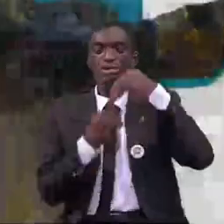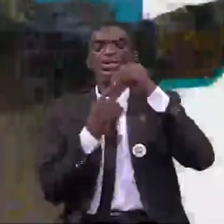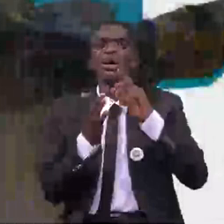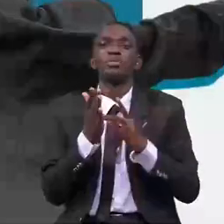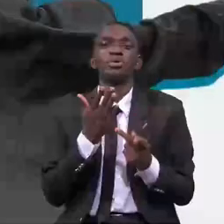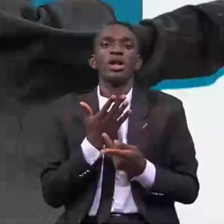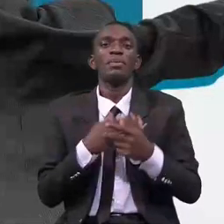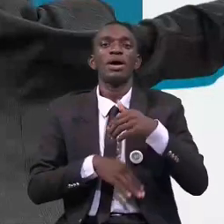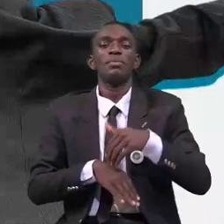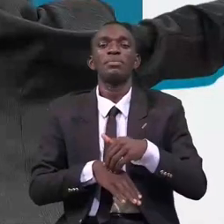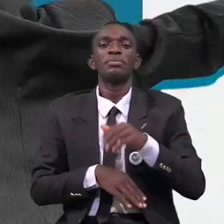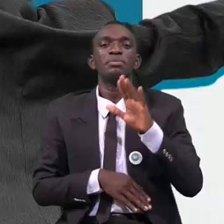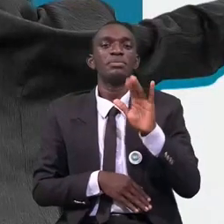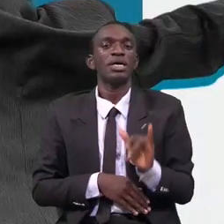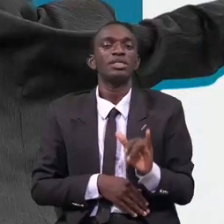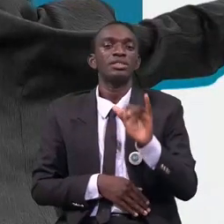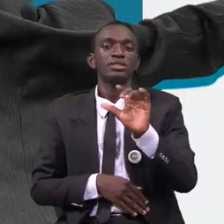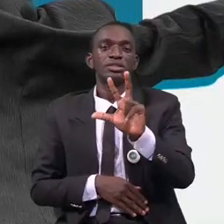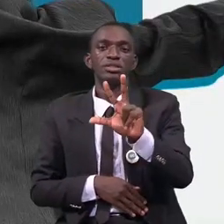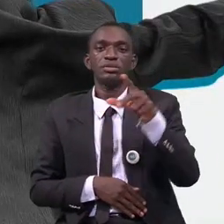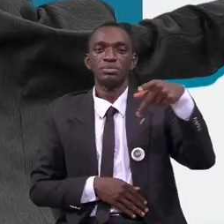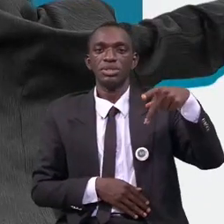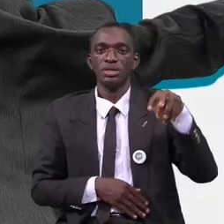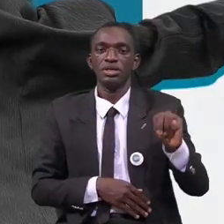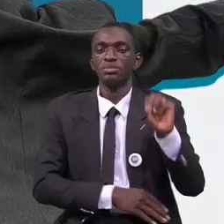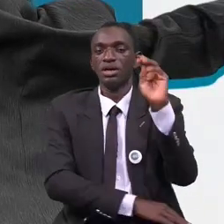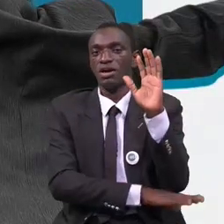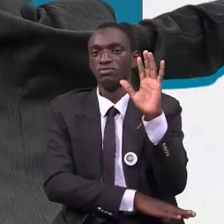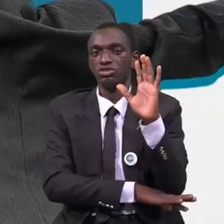Croain vous un program spéci à